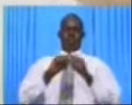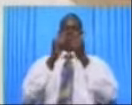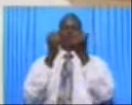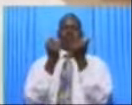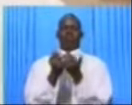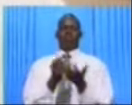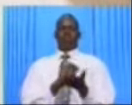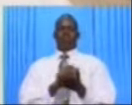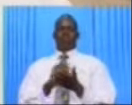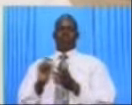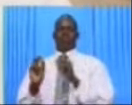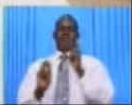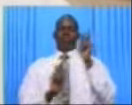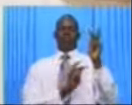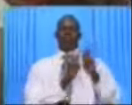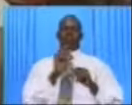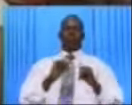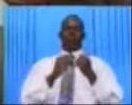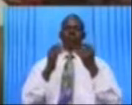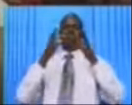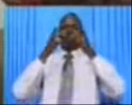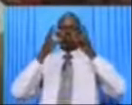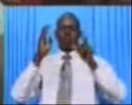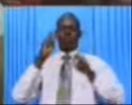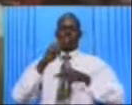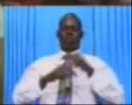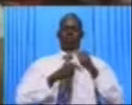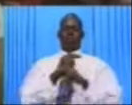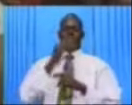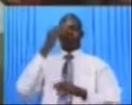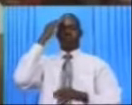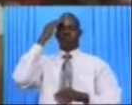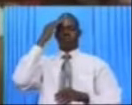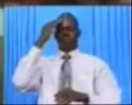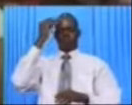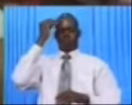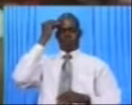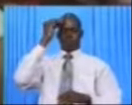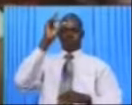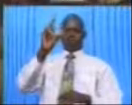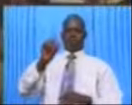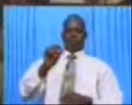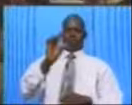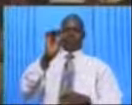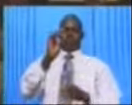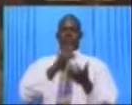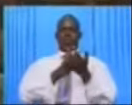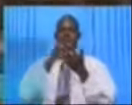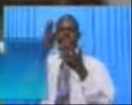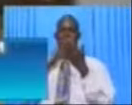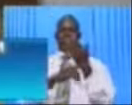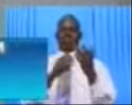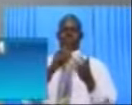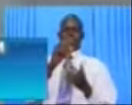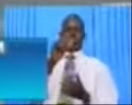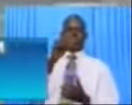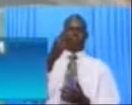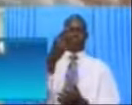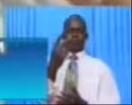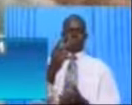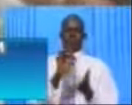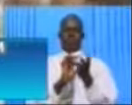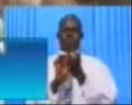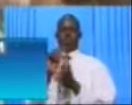des éditeurs et publicateurs de journaux en langue nationale a été reconnue officiellement le 28 janvier 1993 et compte